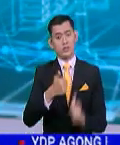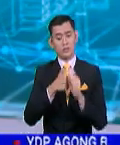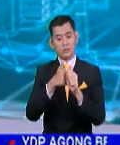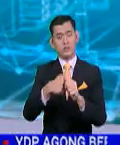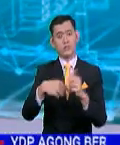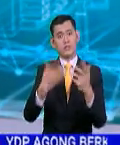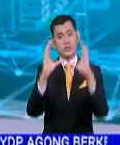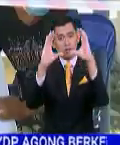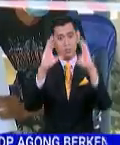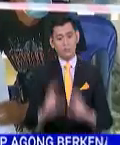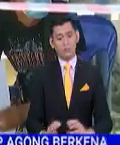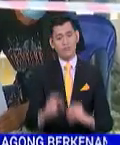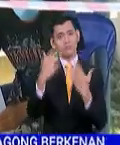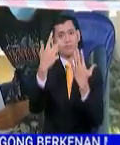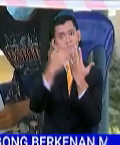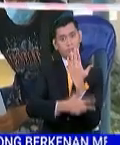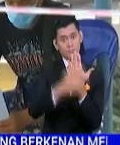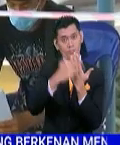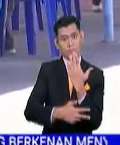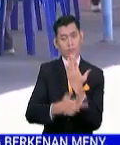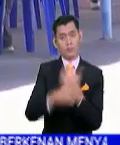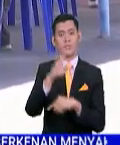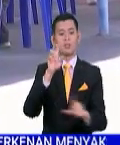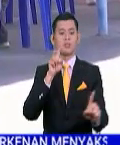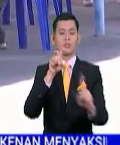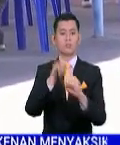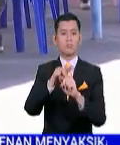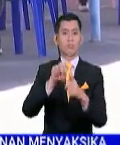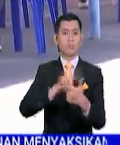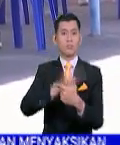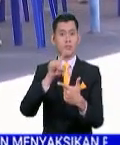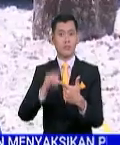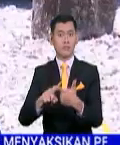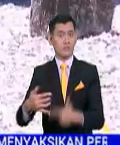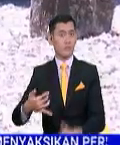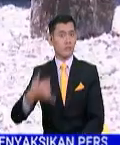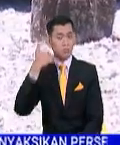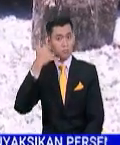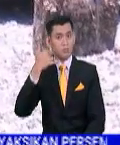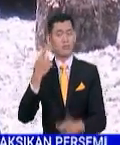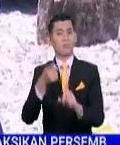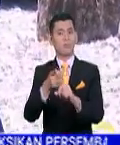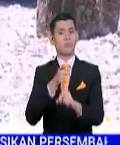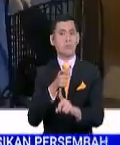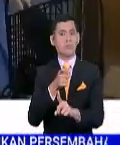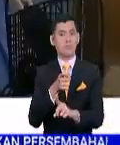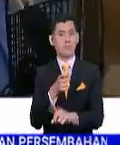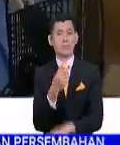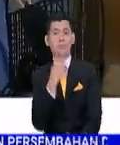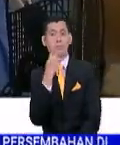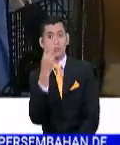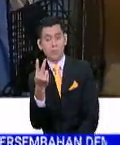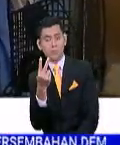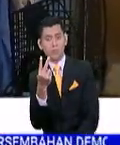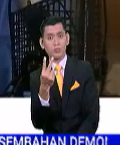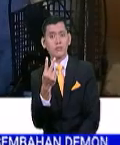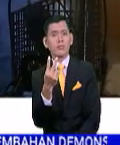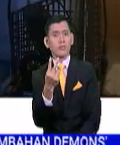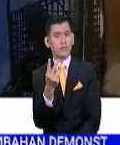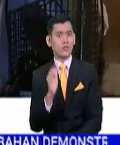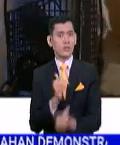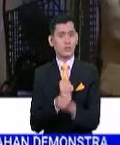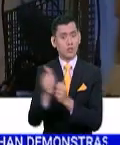MySejahtera. Khidmat pesanan ringkas SMS atau panggilan daripada perkhidmatan rakaman suara automatik akan